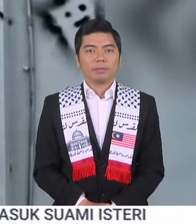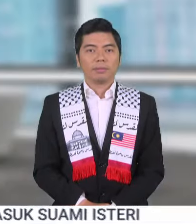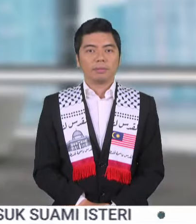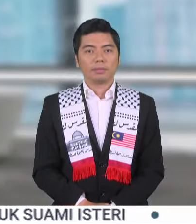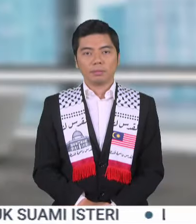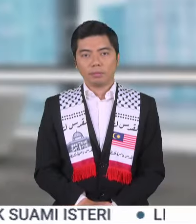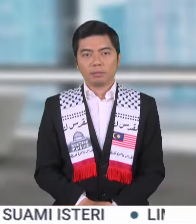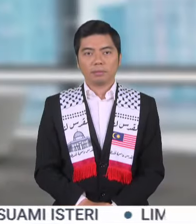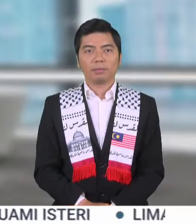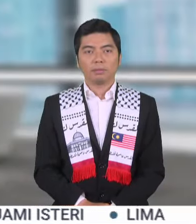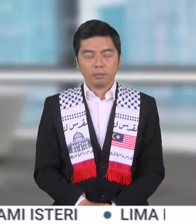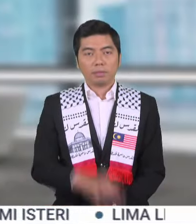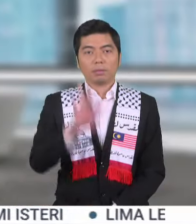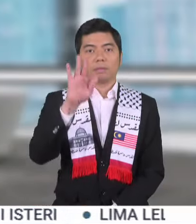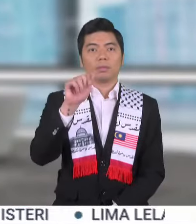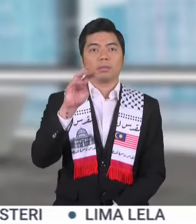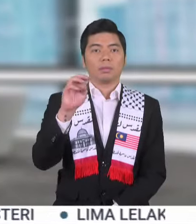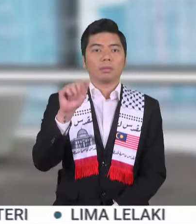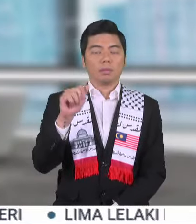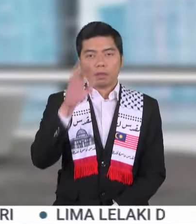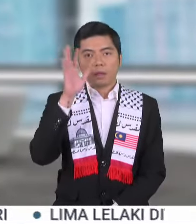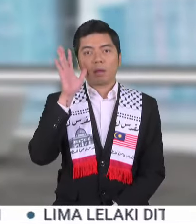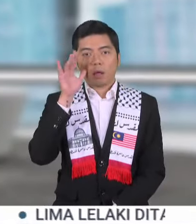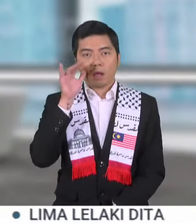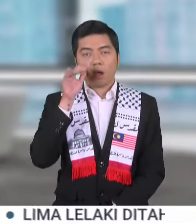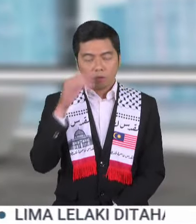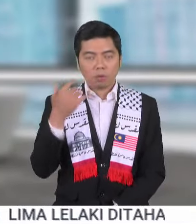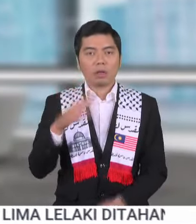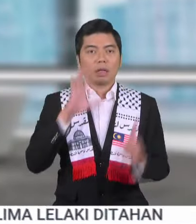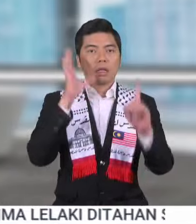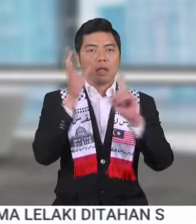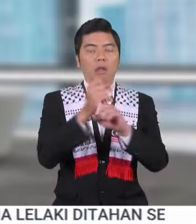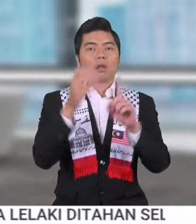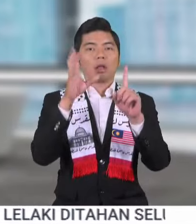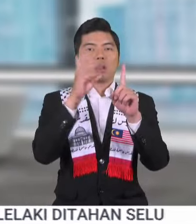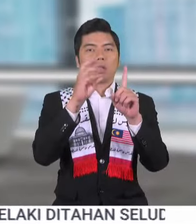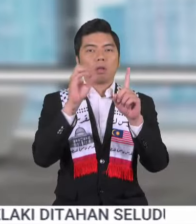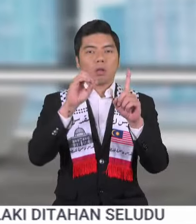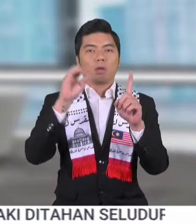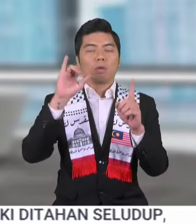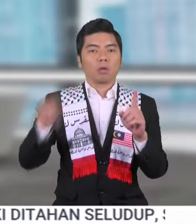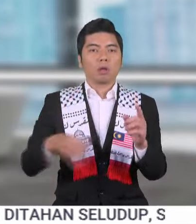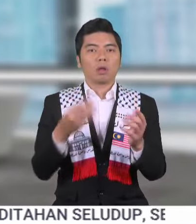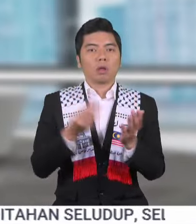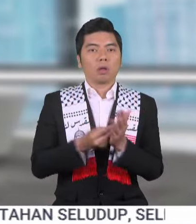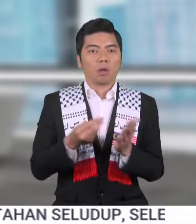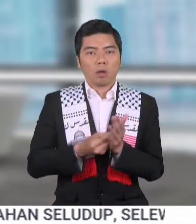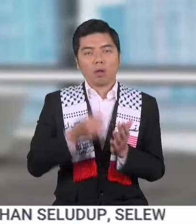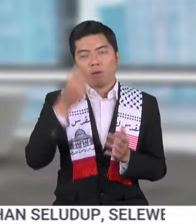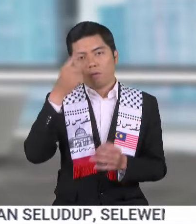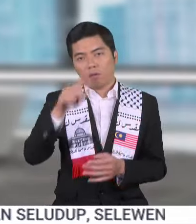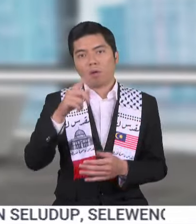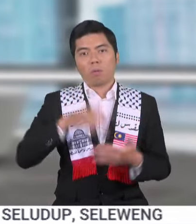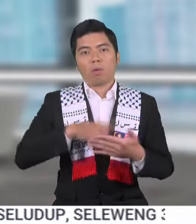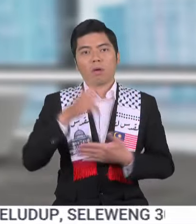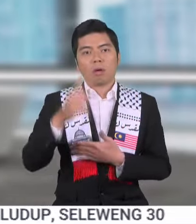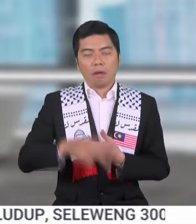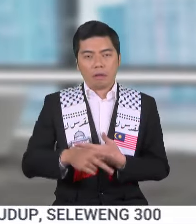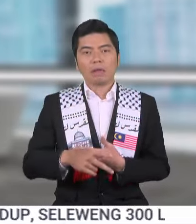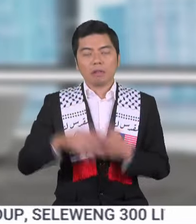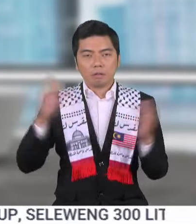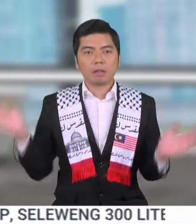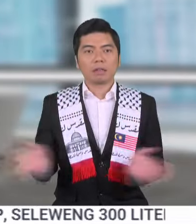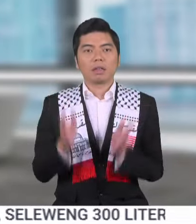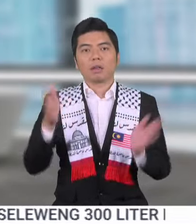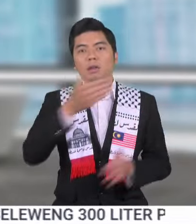2003 Farma Melaka menyasarkan nilai jualan 160 r000 menerusi program Semarak Ramadan Madani